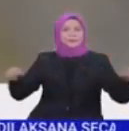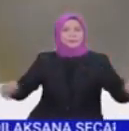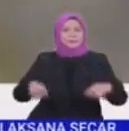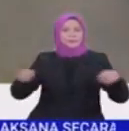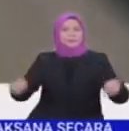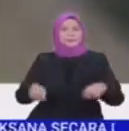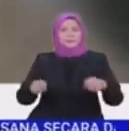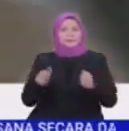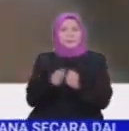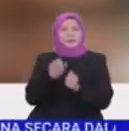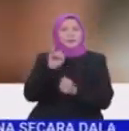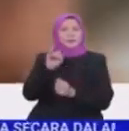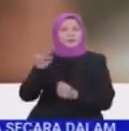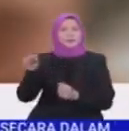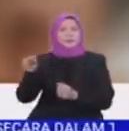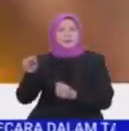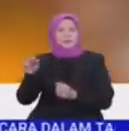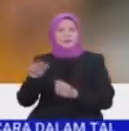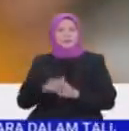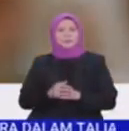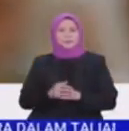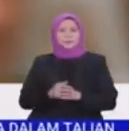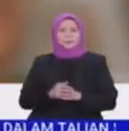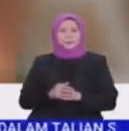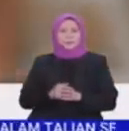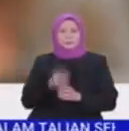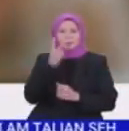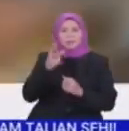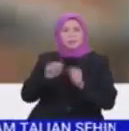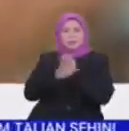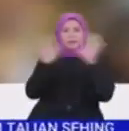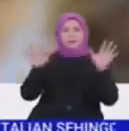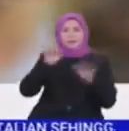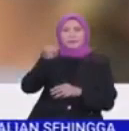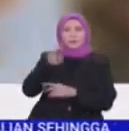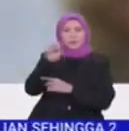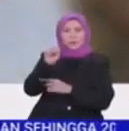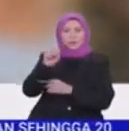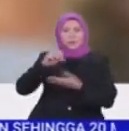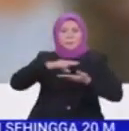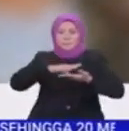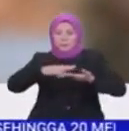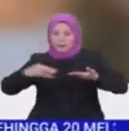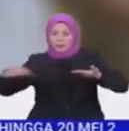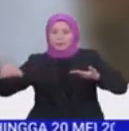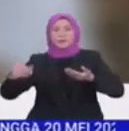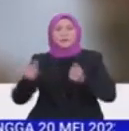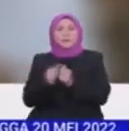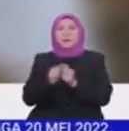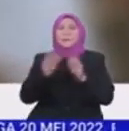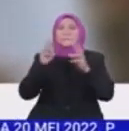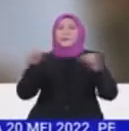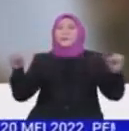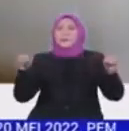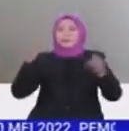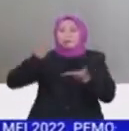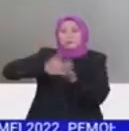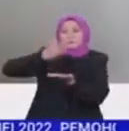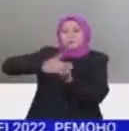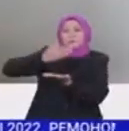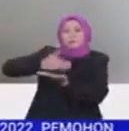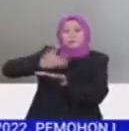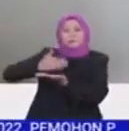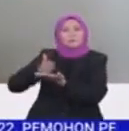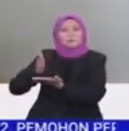Instagram The Great Indian Food. Dapat dilihat dengan jelas, jus mangga ditambah dalam kuah mi segera selain potongan buah